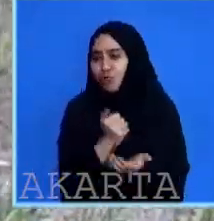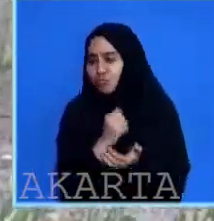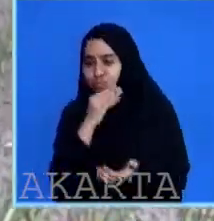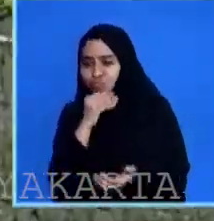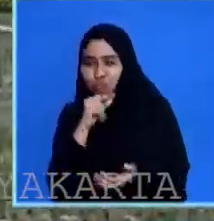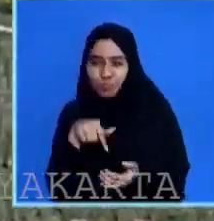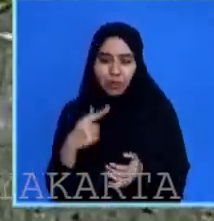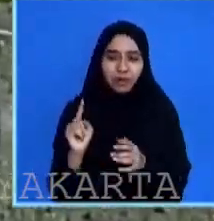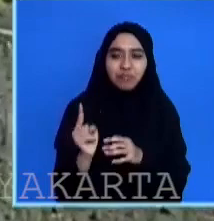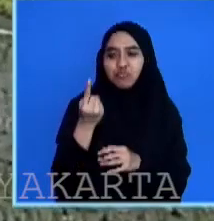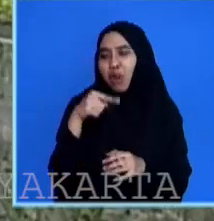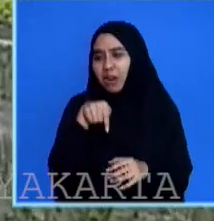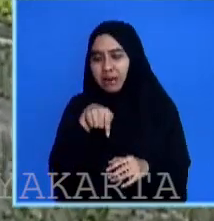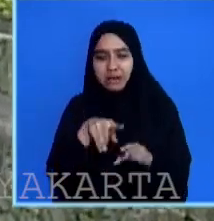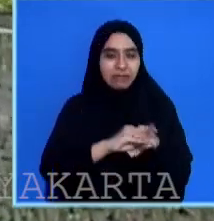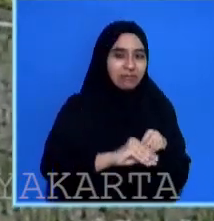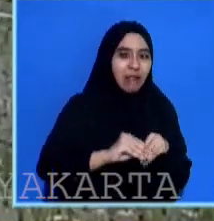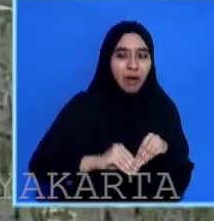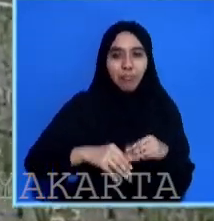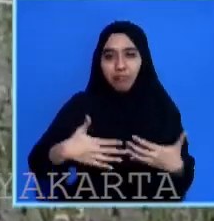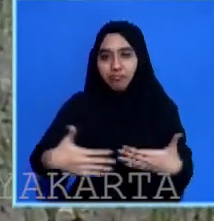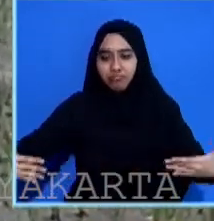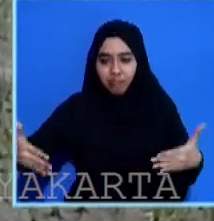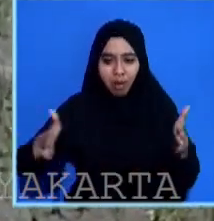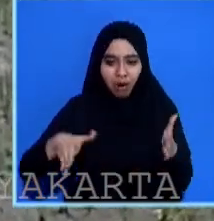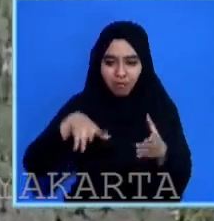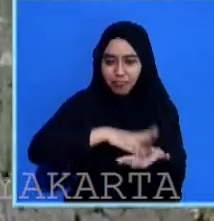Thailand lah